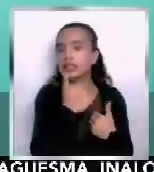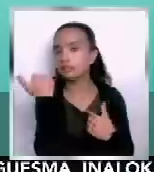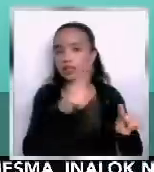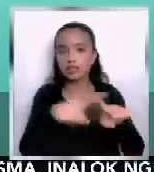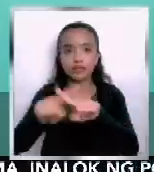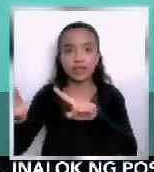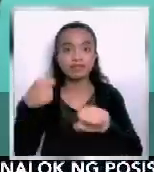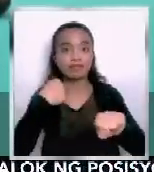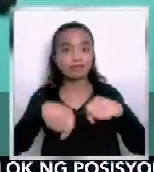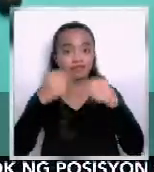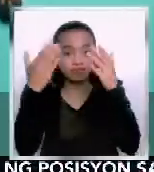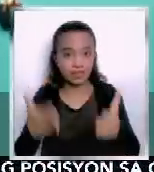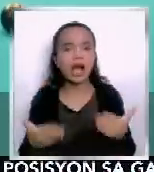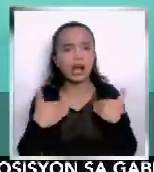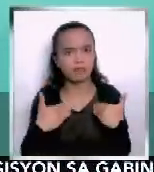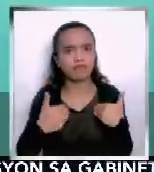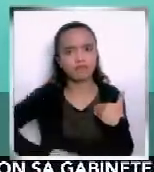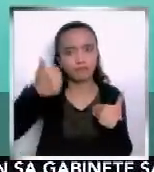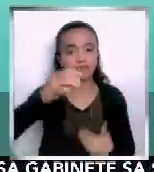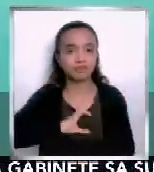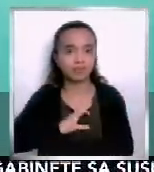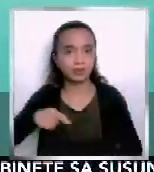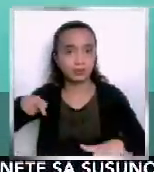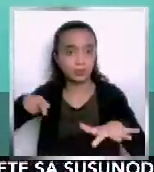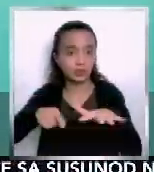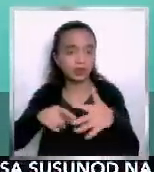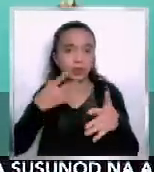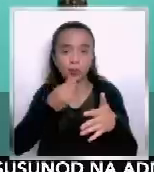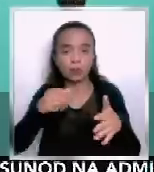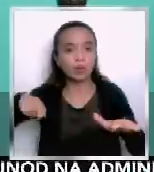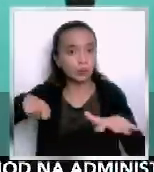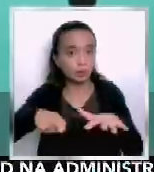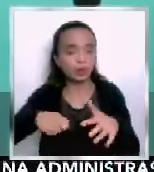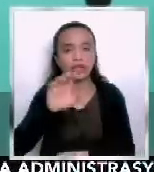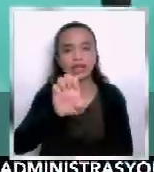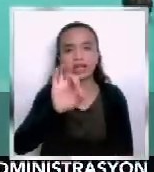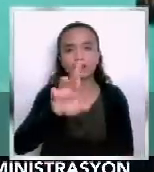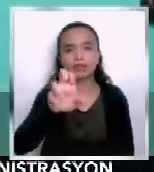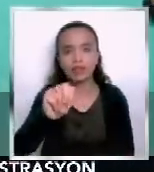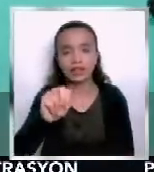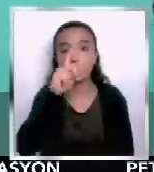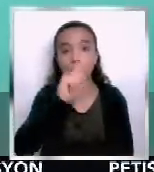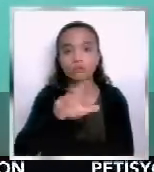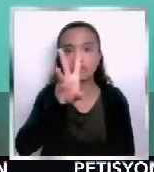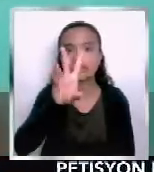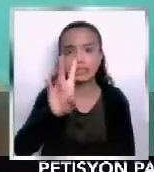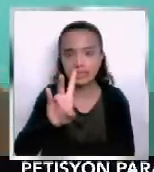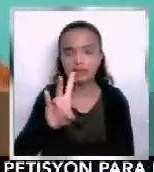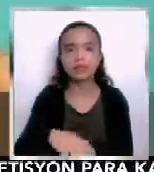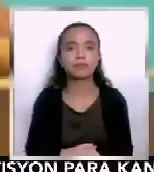Games, kabilang na ang billiards legend na si Efren Bata Reyes na sa edad na 67 years old ay tiyak